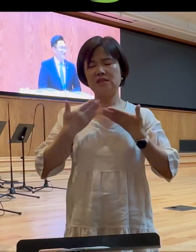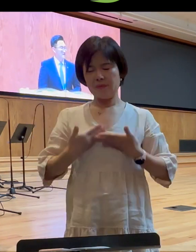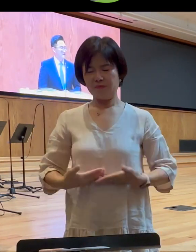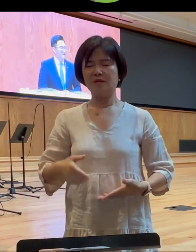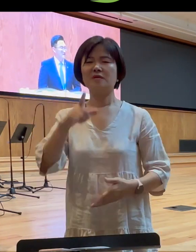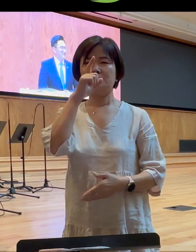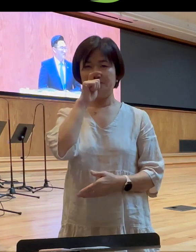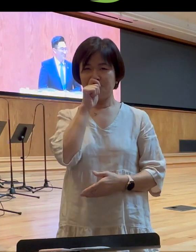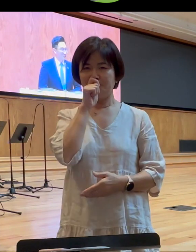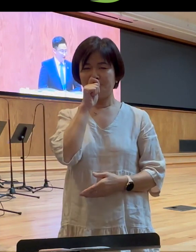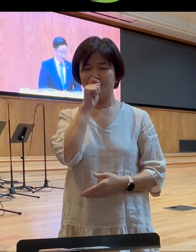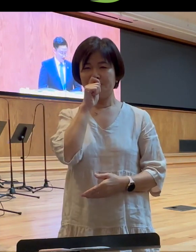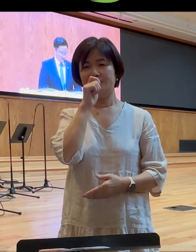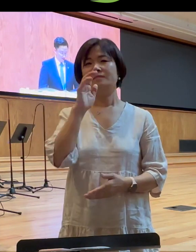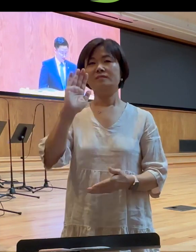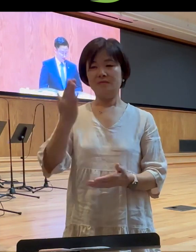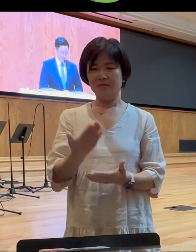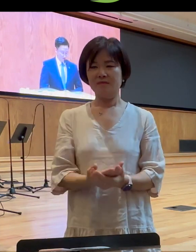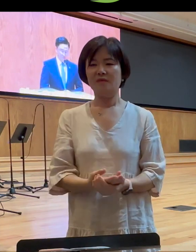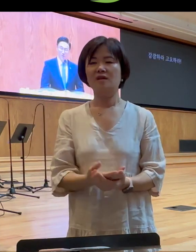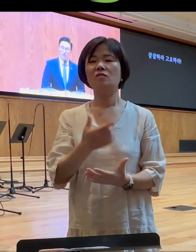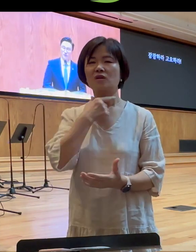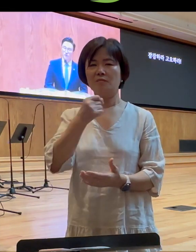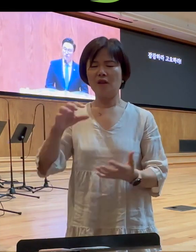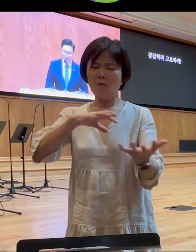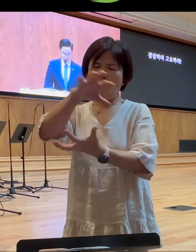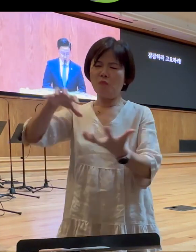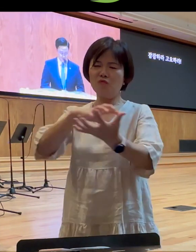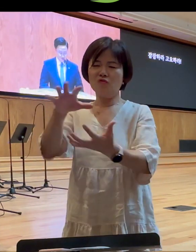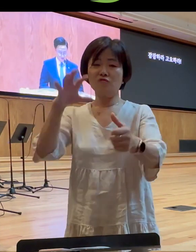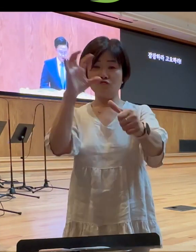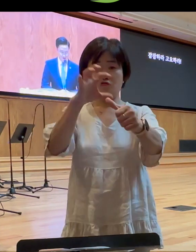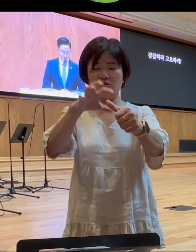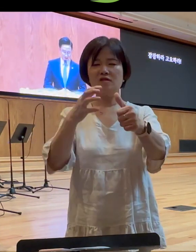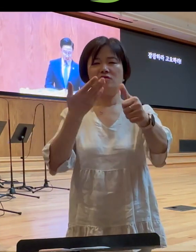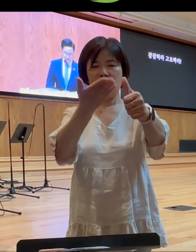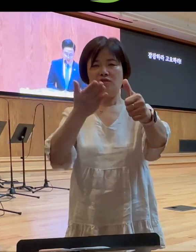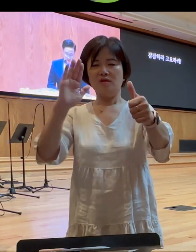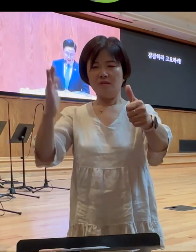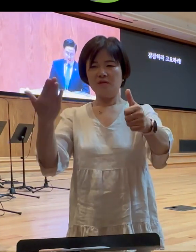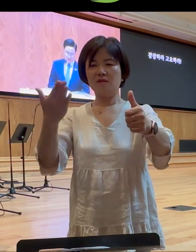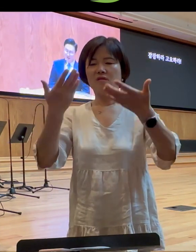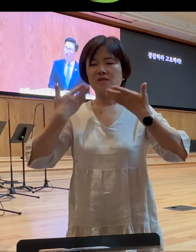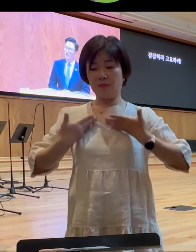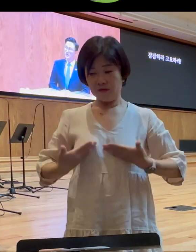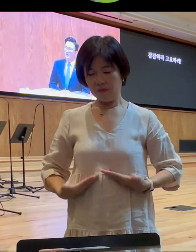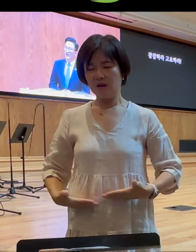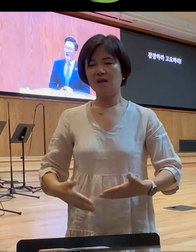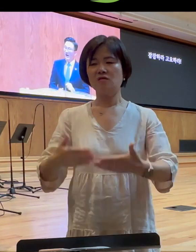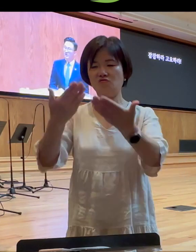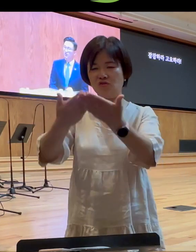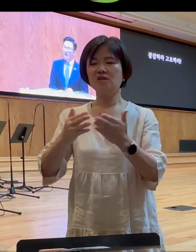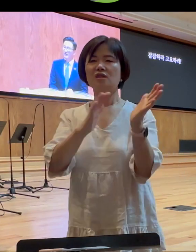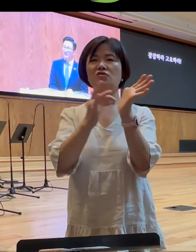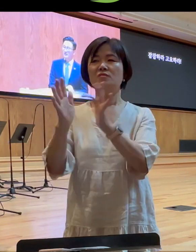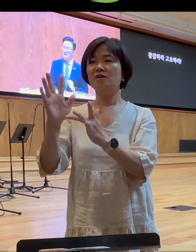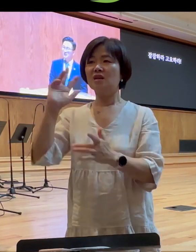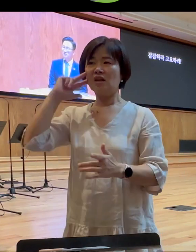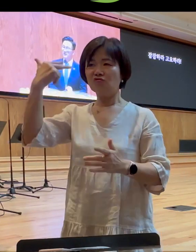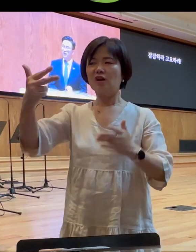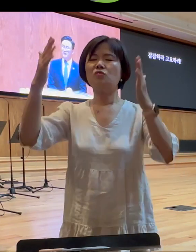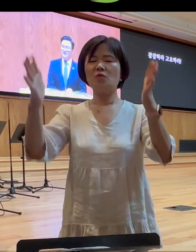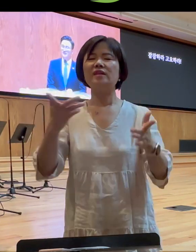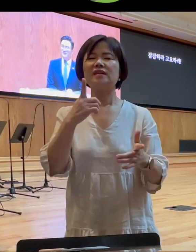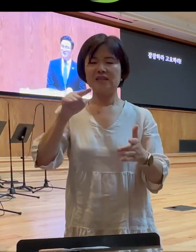잠잠하라, 고요하라. 폭풍을 꾸짖으시면서 잠잠하게 하신 예수님을 한 주간